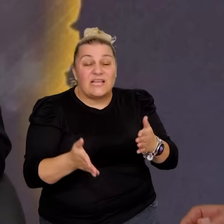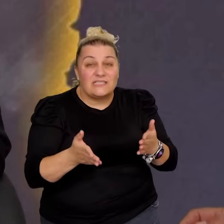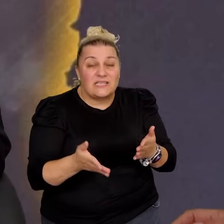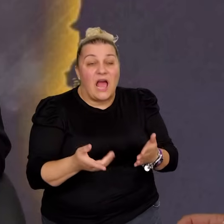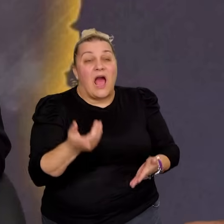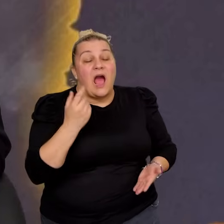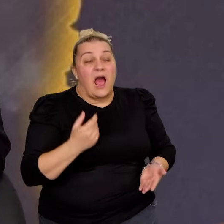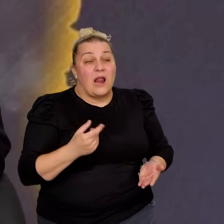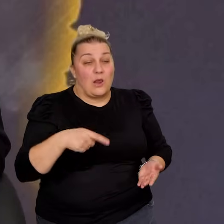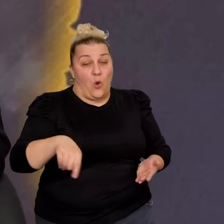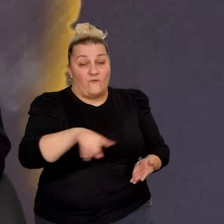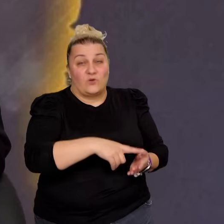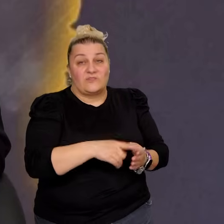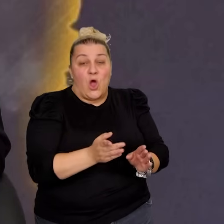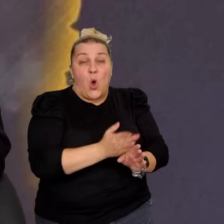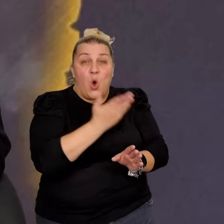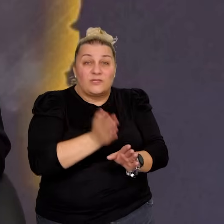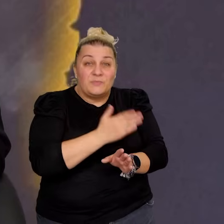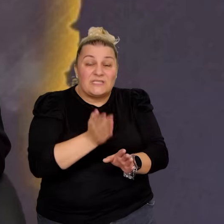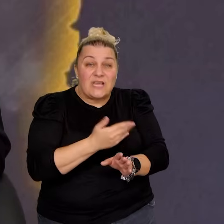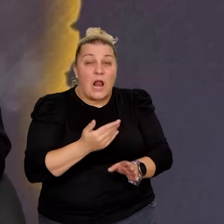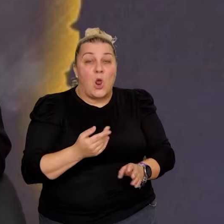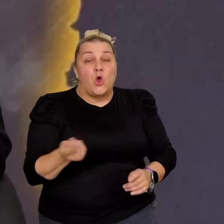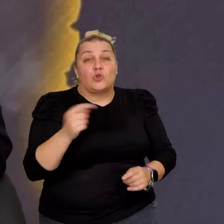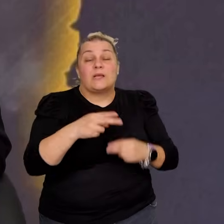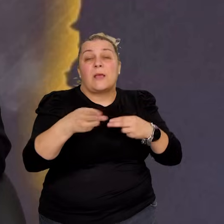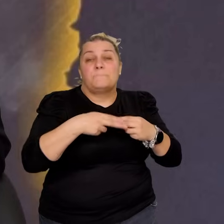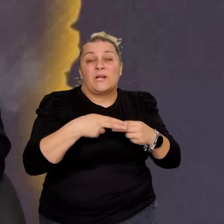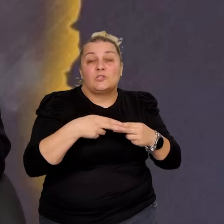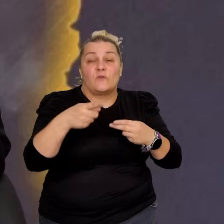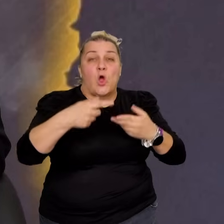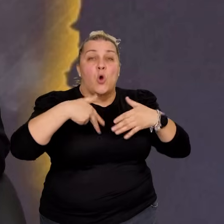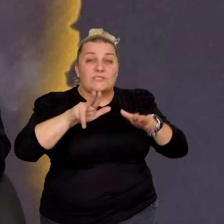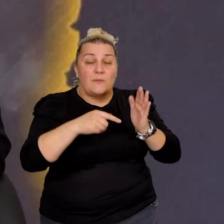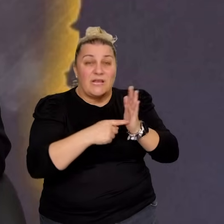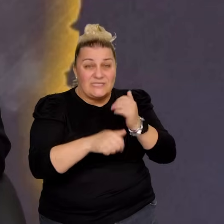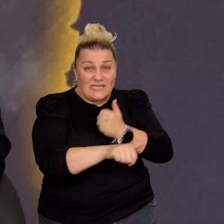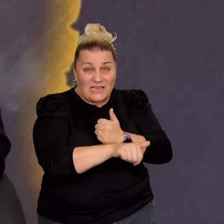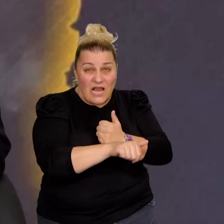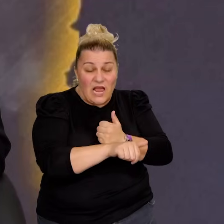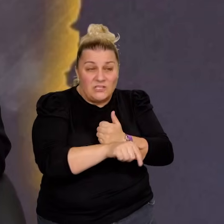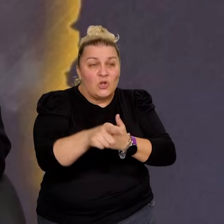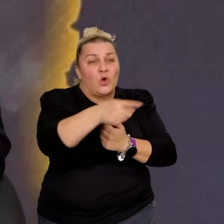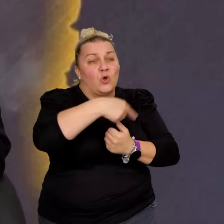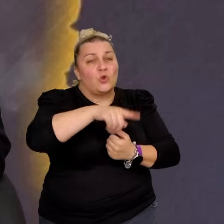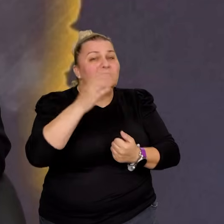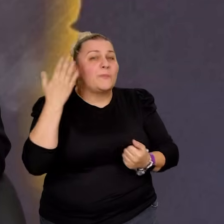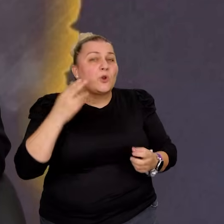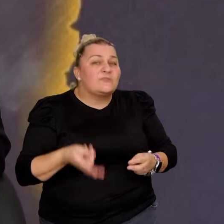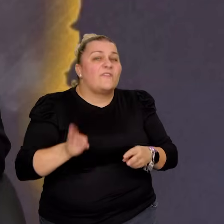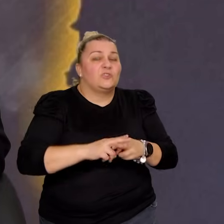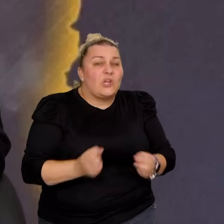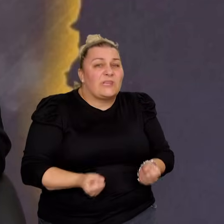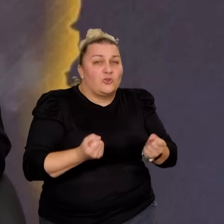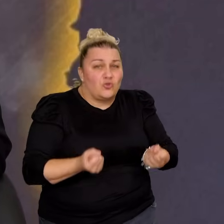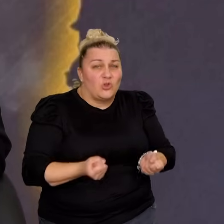kako je to sve odmicalo, kako je bližio se taj 18.11. to je sve bilo teže